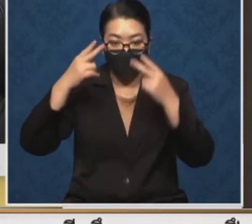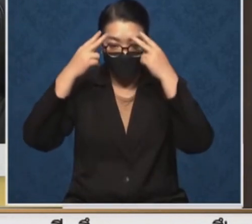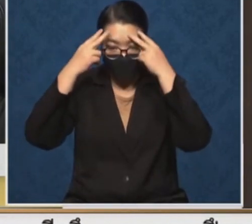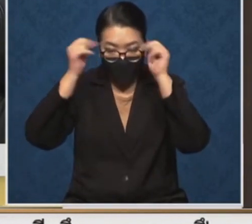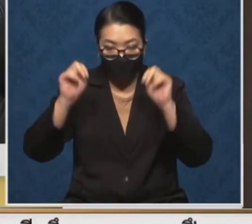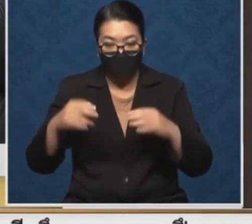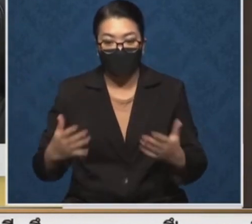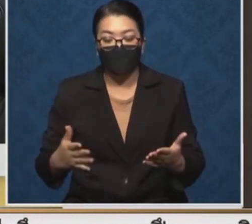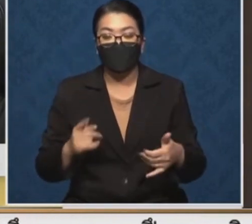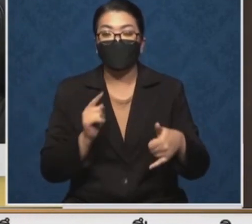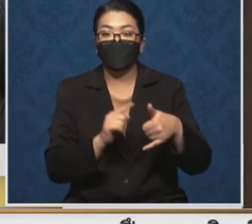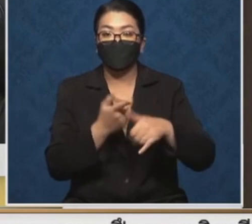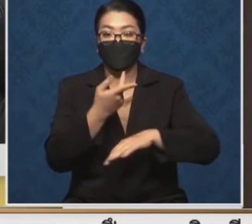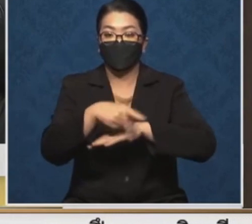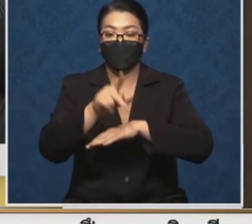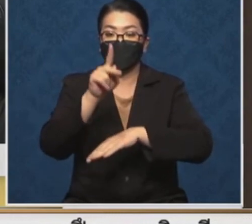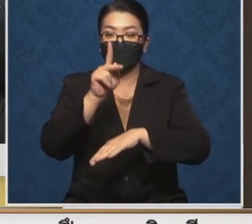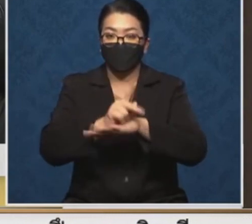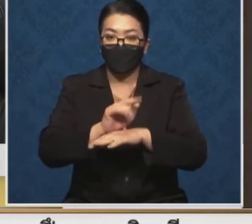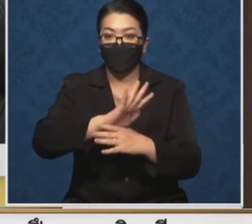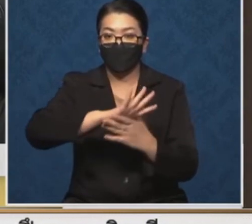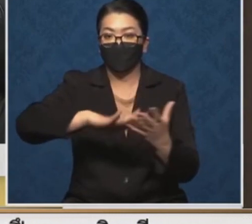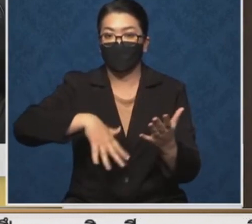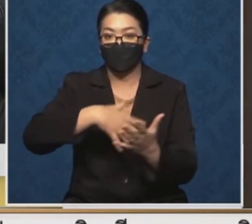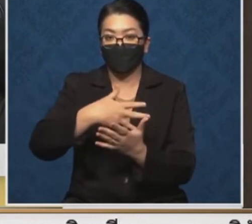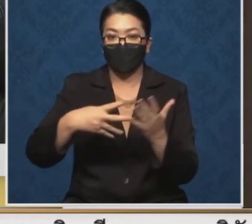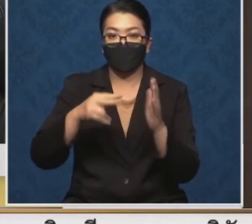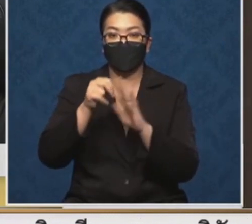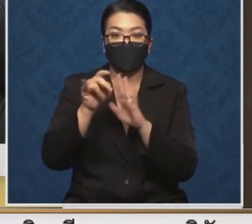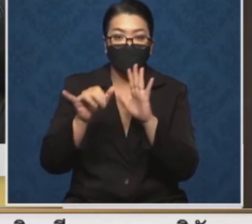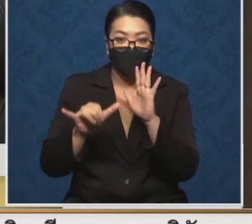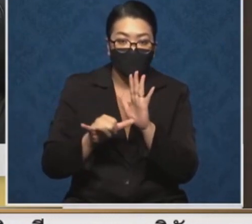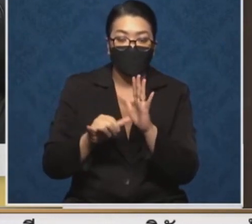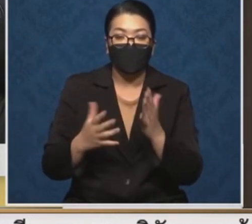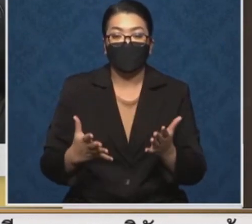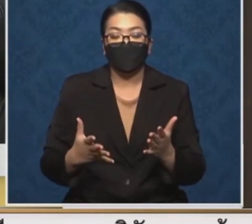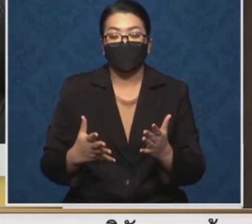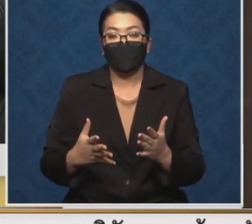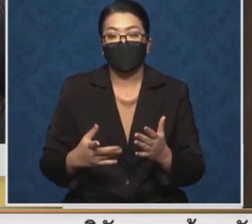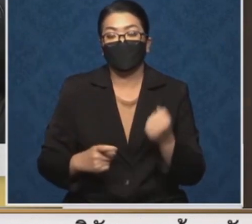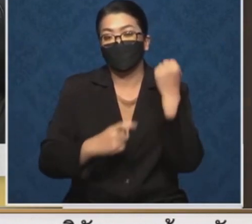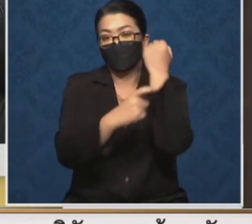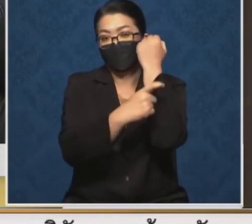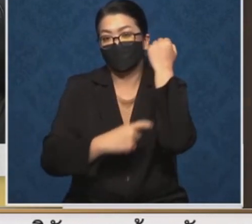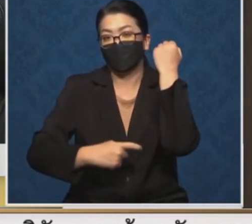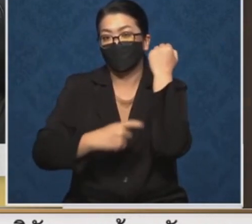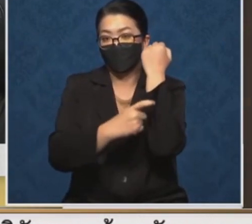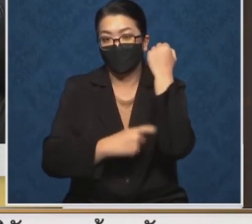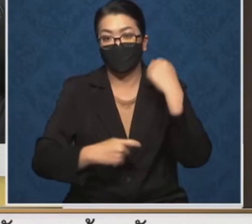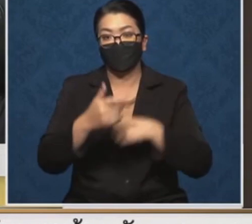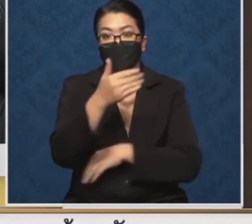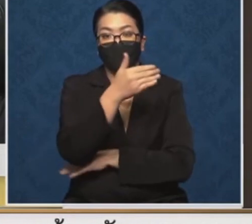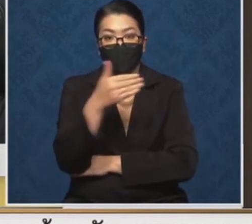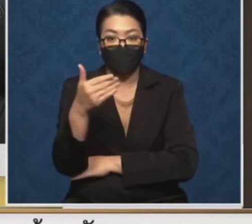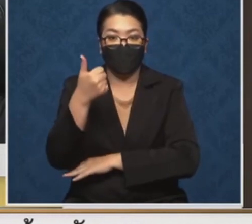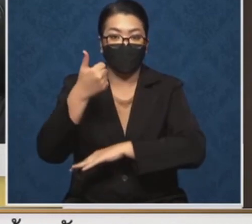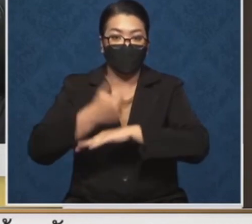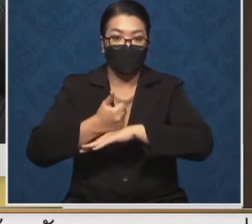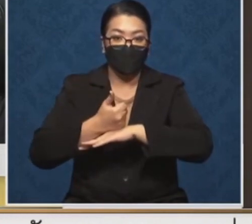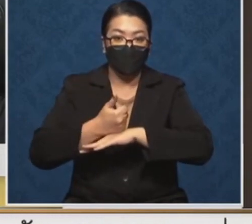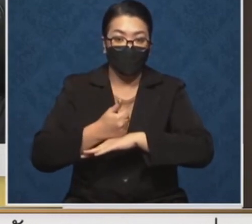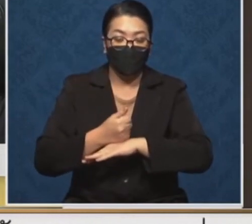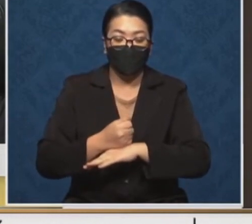ถ้าท่านเป็นประธานนโยบายมียางพาราแห่งชาติถ้ามีรถทนตรี